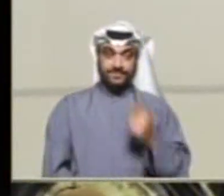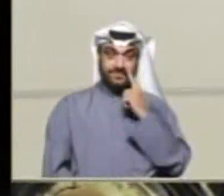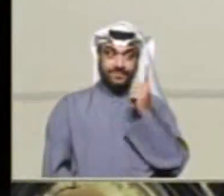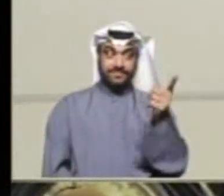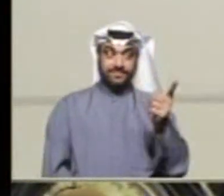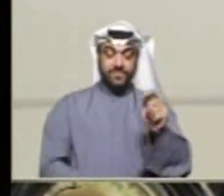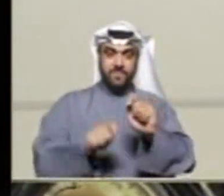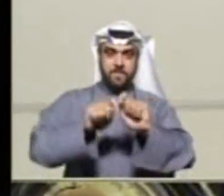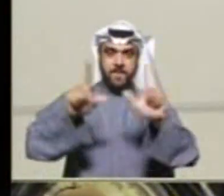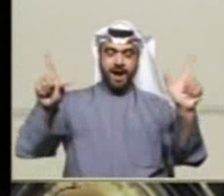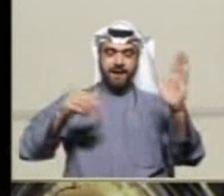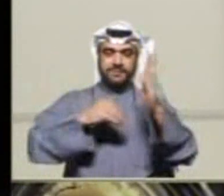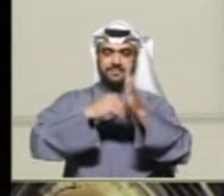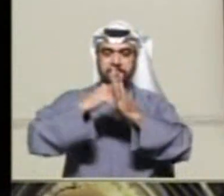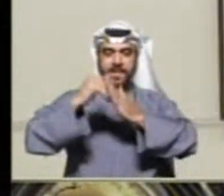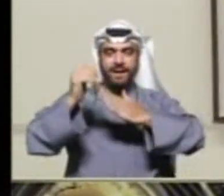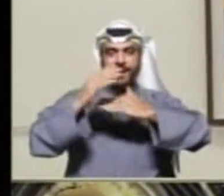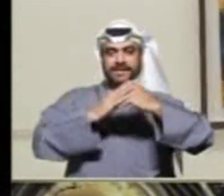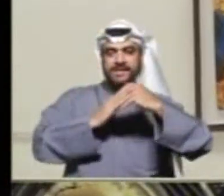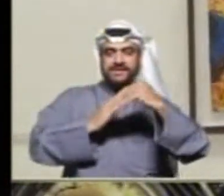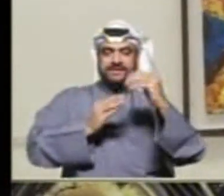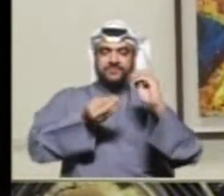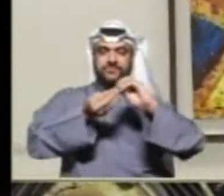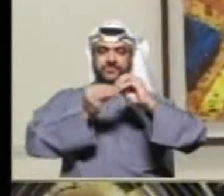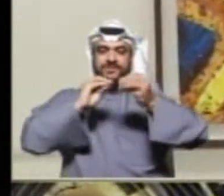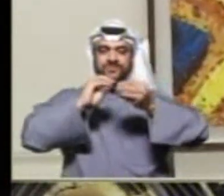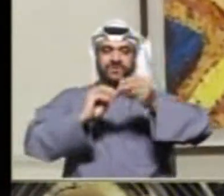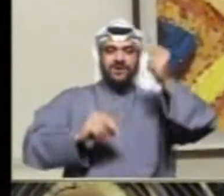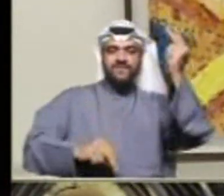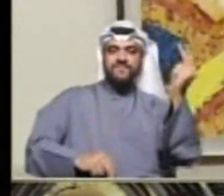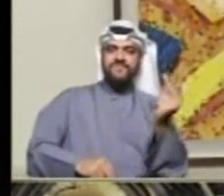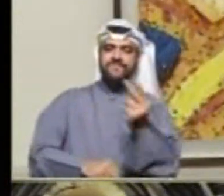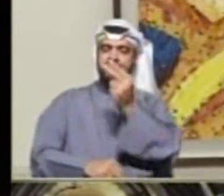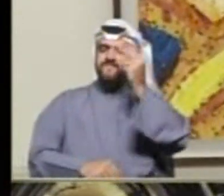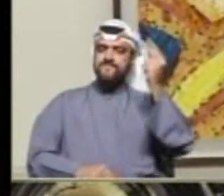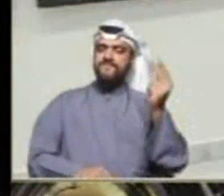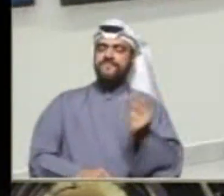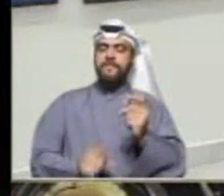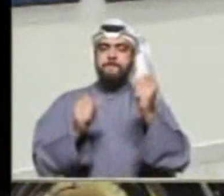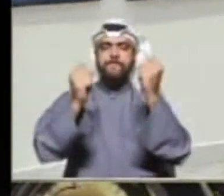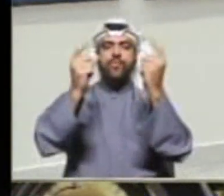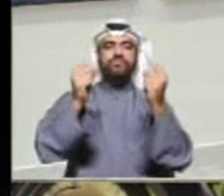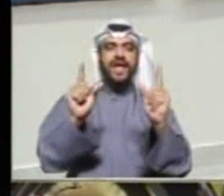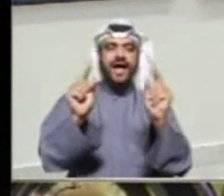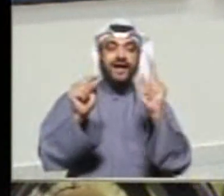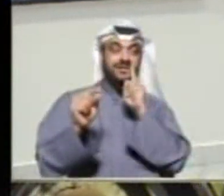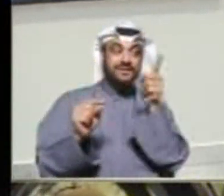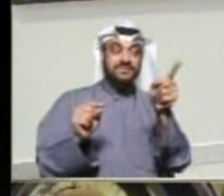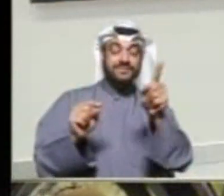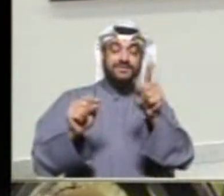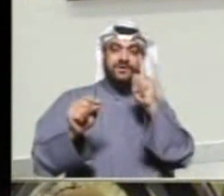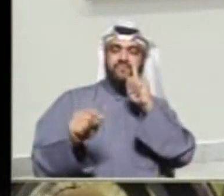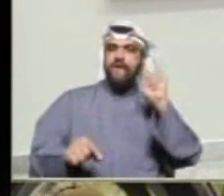منابر إبداعية يستطيع من خلالها الفنان إبراز قدراته بما يتواكب مع الحراك الفني العالمي في